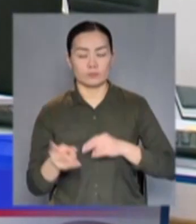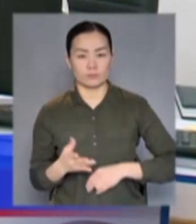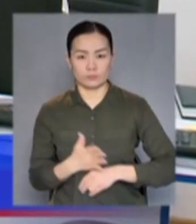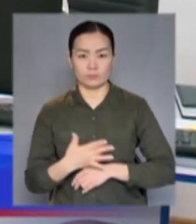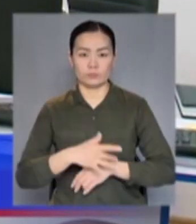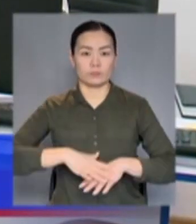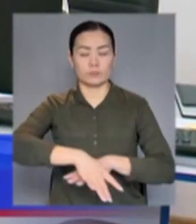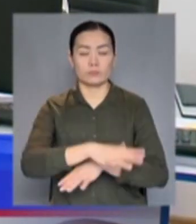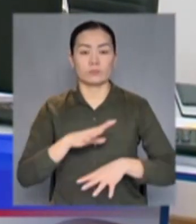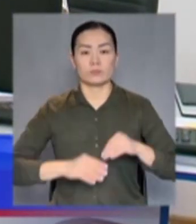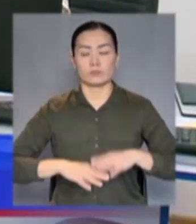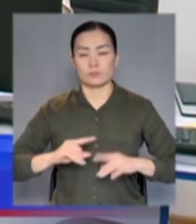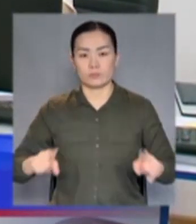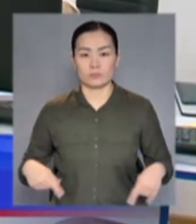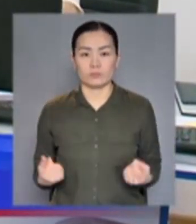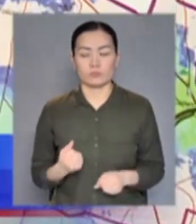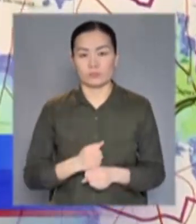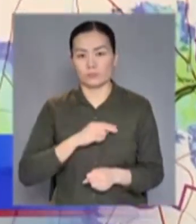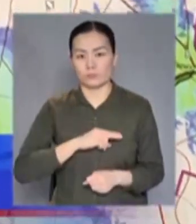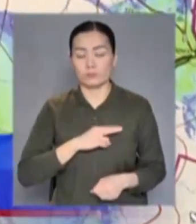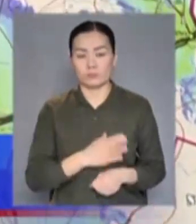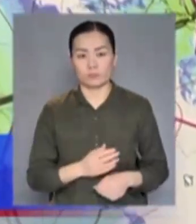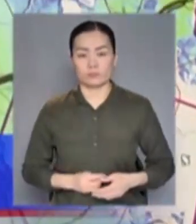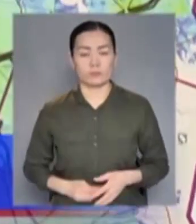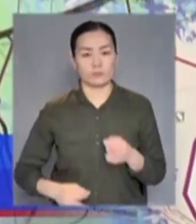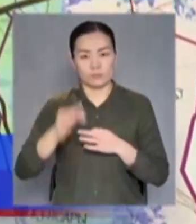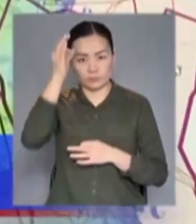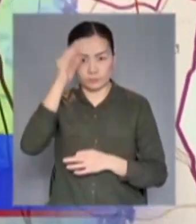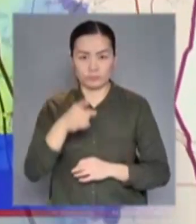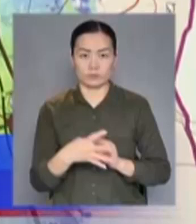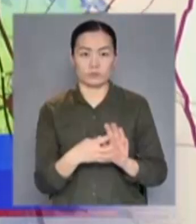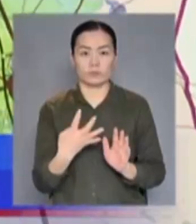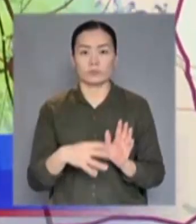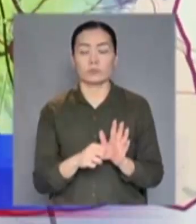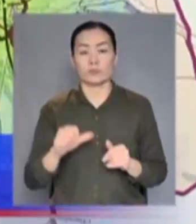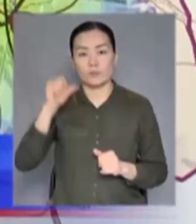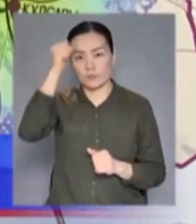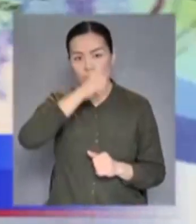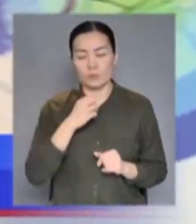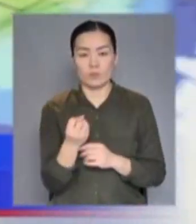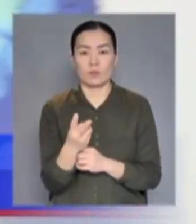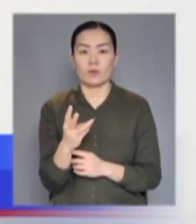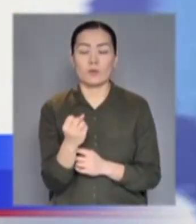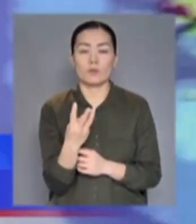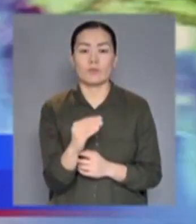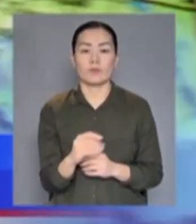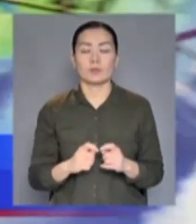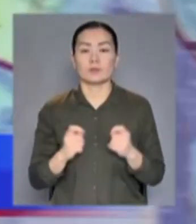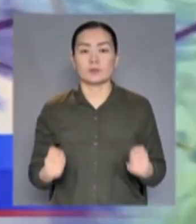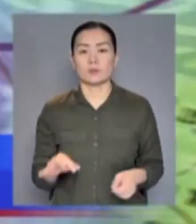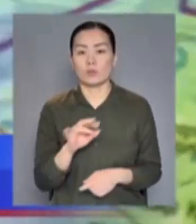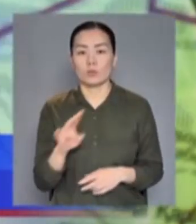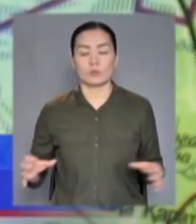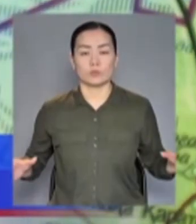Бұл еліміздің бақ саласының дамуына қосқан сүбелі үлесі. Еске сала кетейік, 1946 жылдың 13-ші ақпан күні құрылған